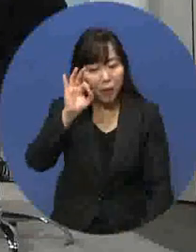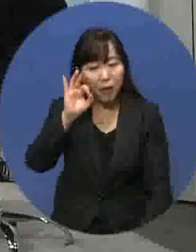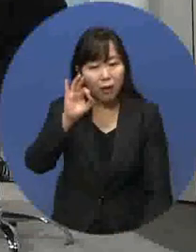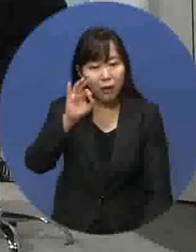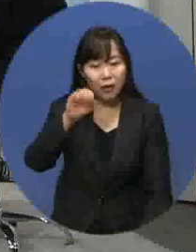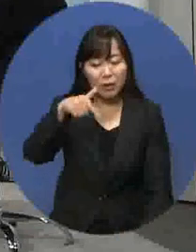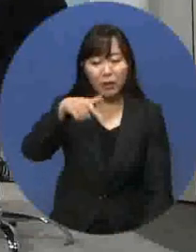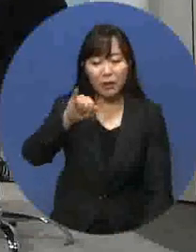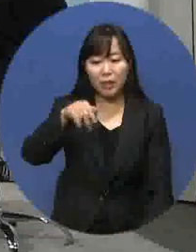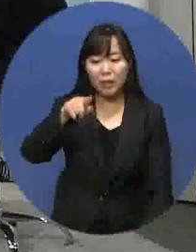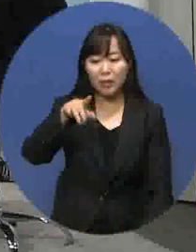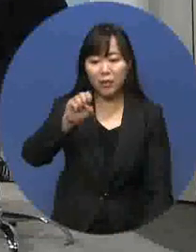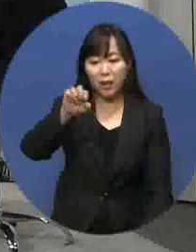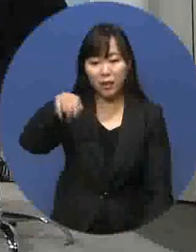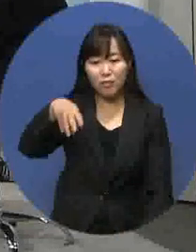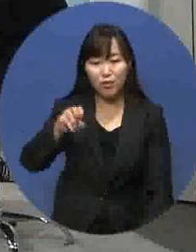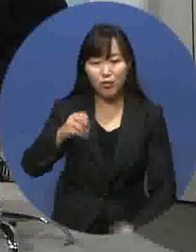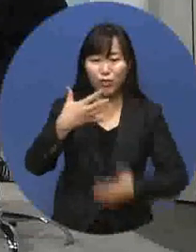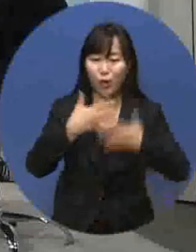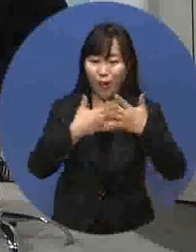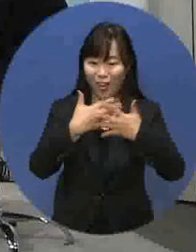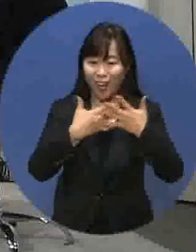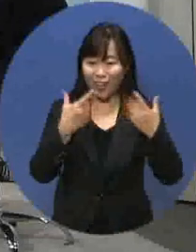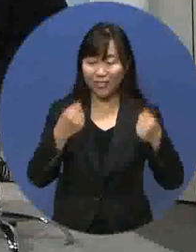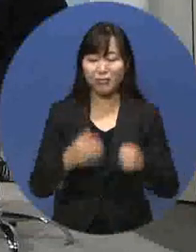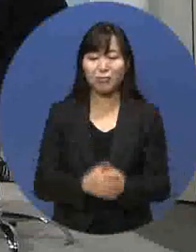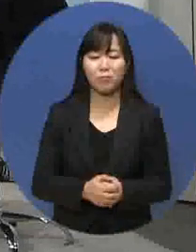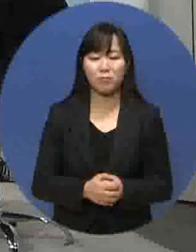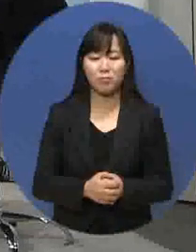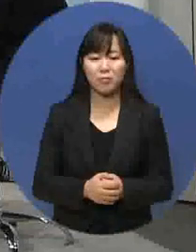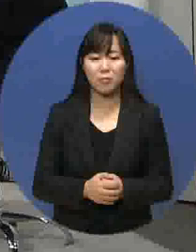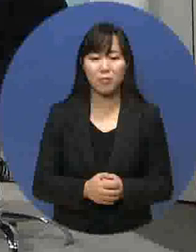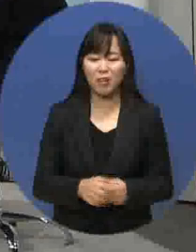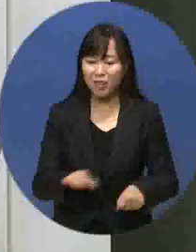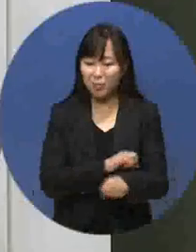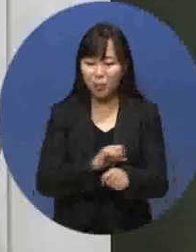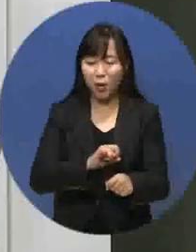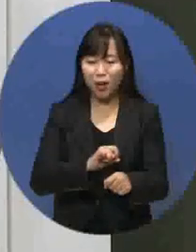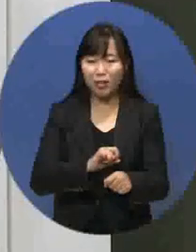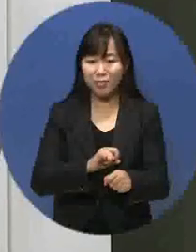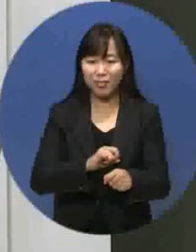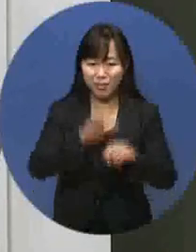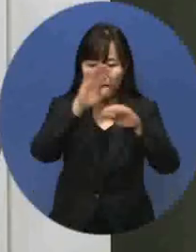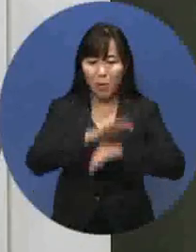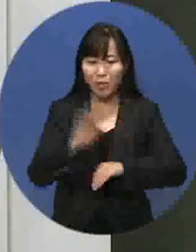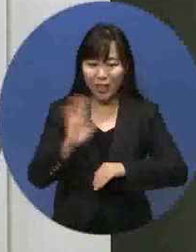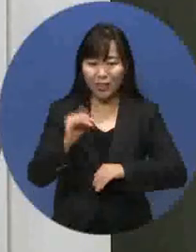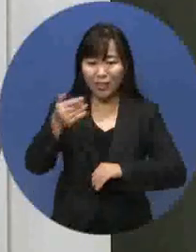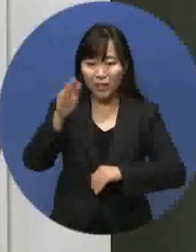보니까 기생충 생각이 나요. 그 사실은 소재가 별거 아닌데 그게